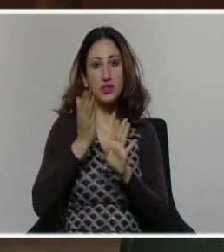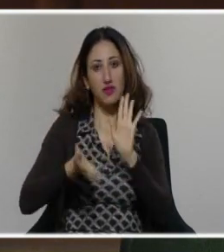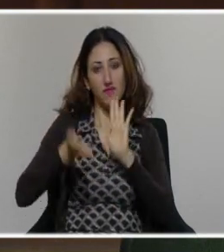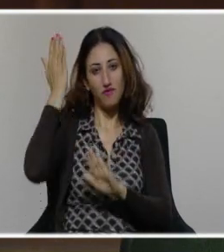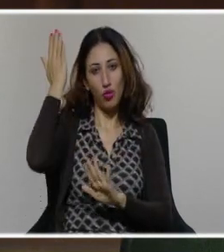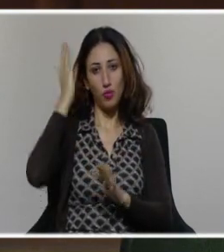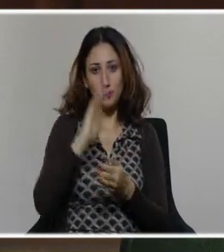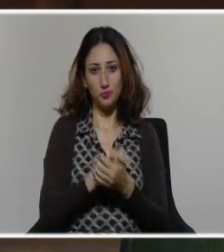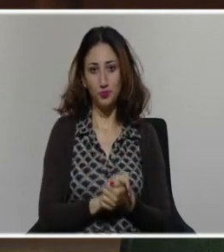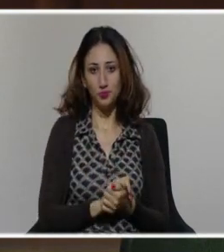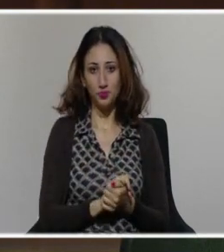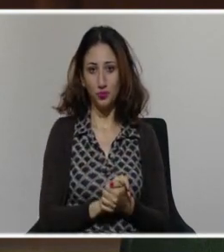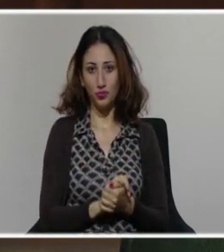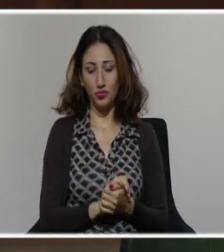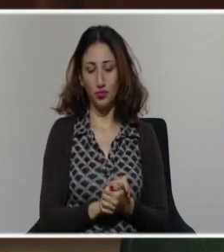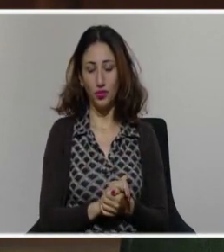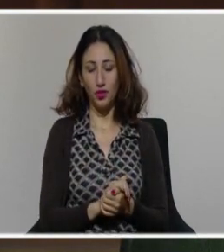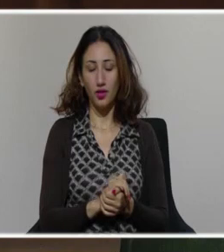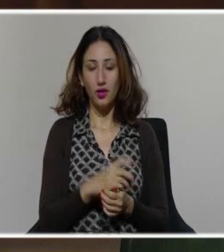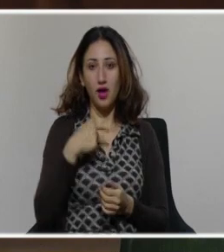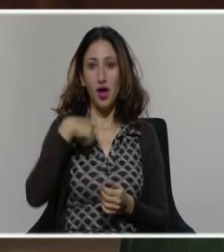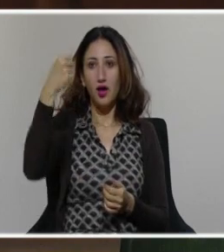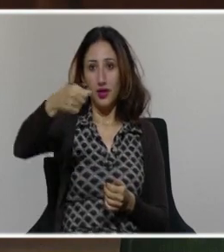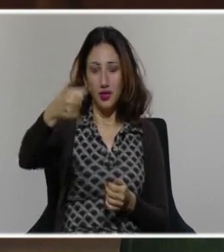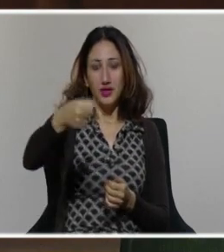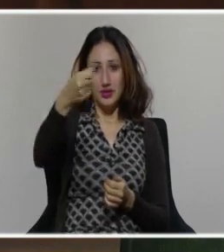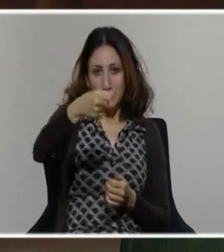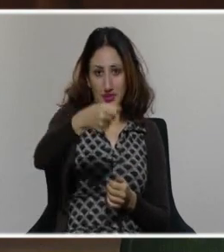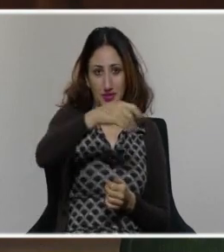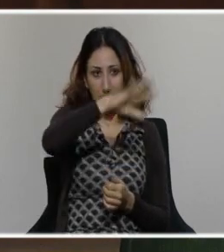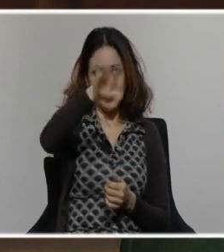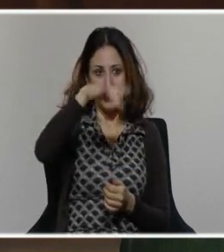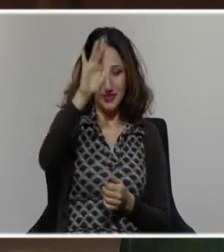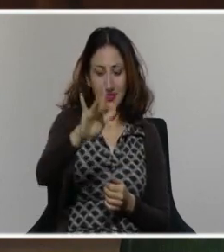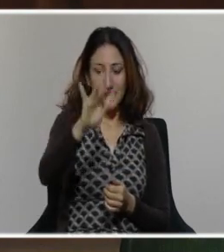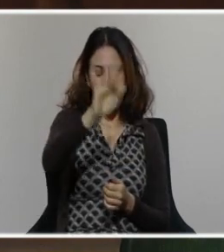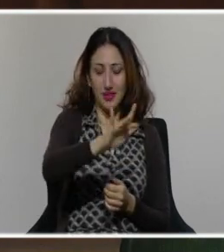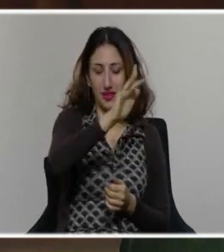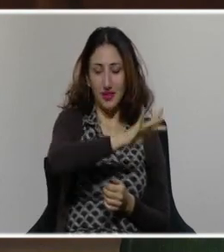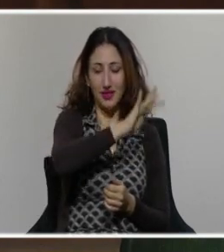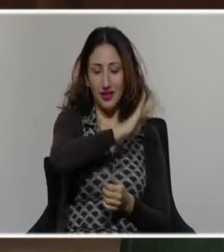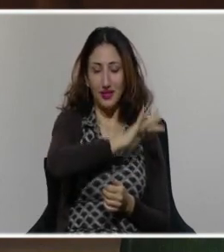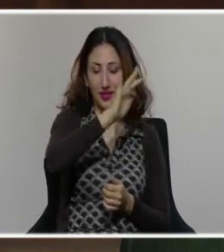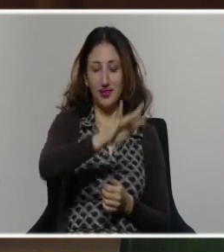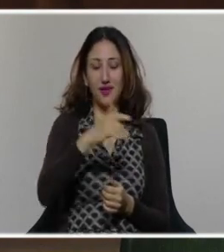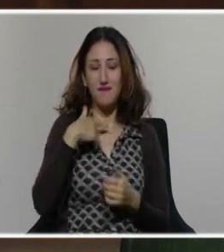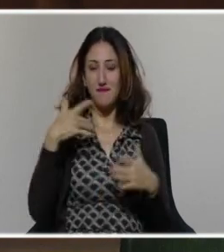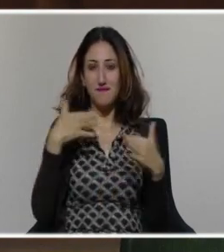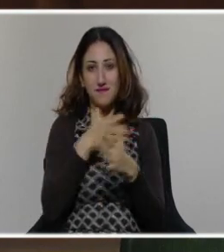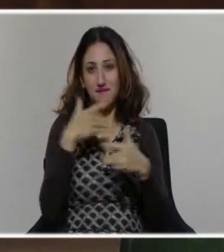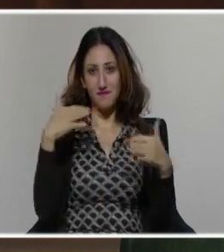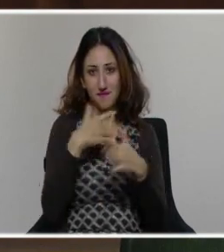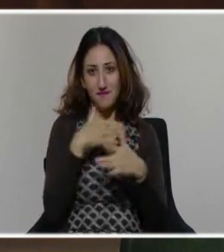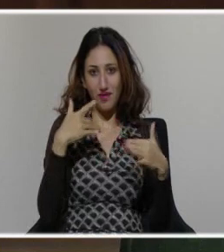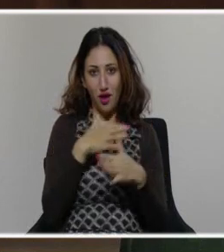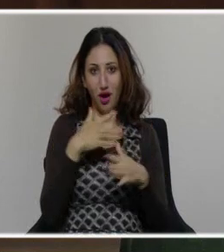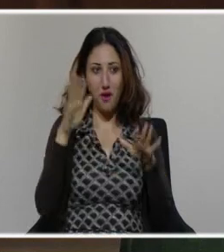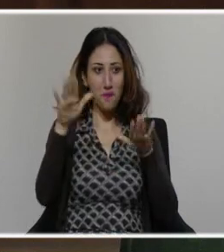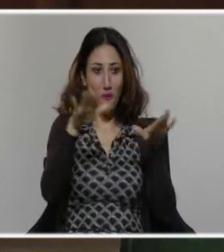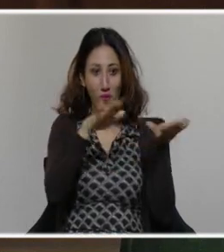معلش أنا بس عايزة أقول لك على حاجة، أنا عاوزة أرحب بكل الناس الجميلة اللي موجودة معاك، لأن أنا يعني فعلا فرحانة جدا إن أنا في وسطهم